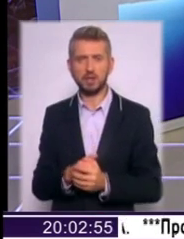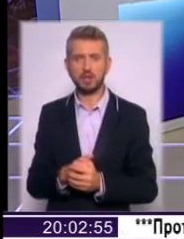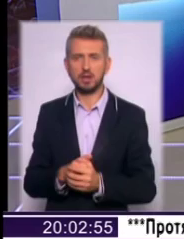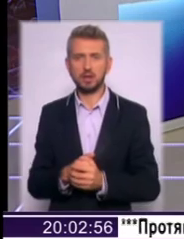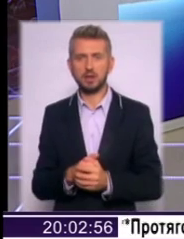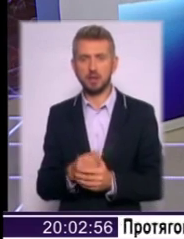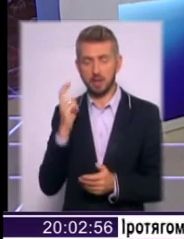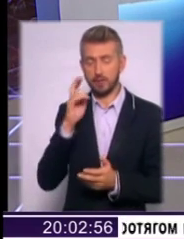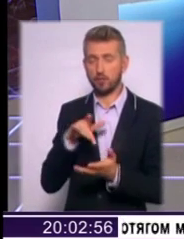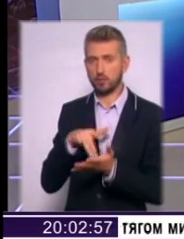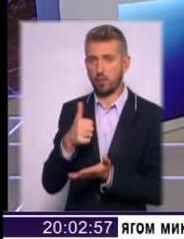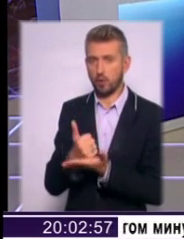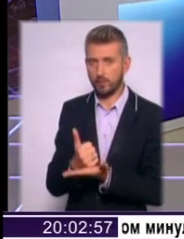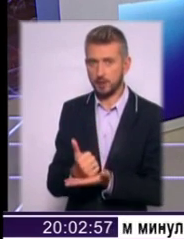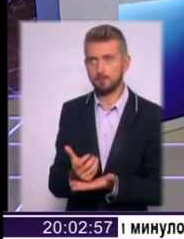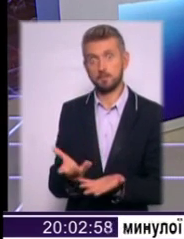київського міського голови.